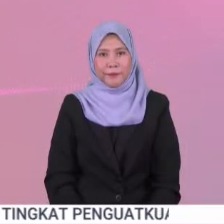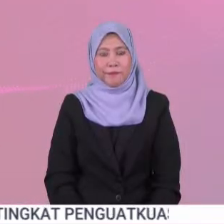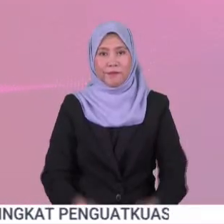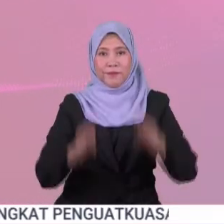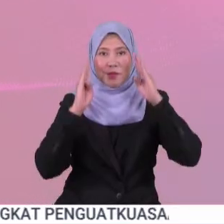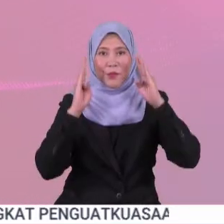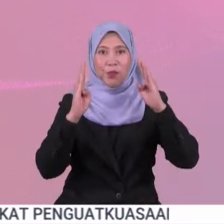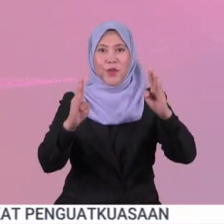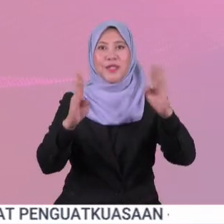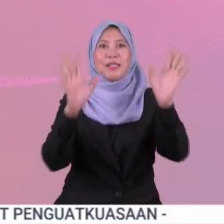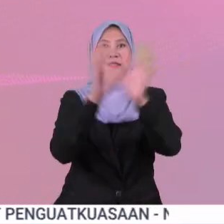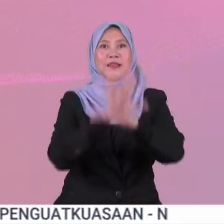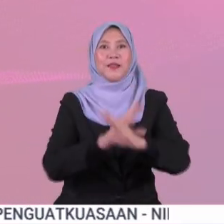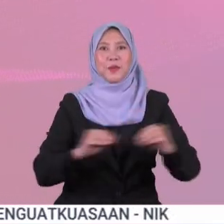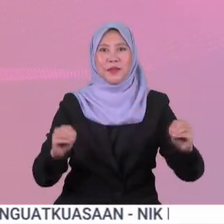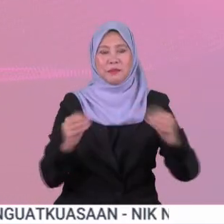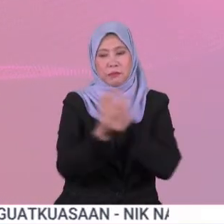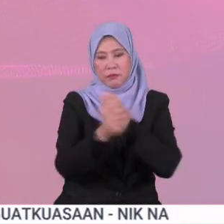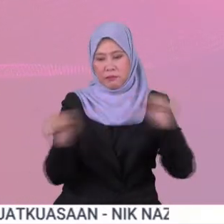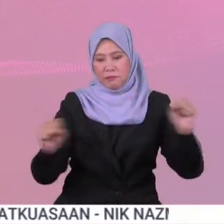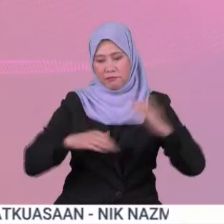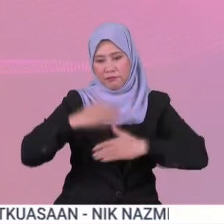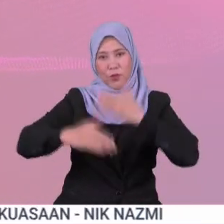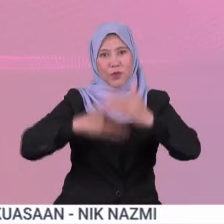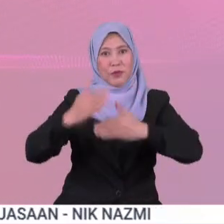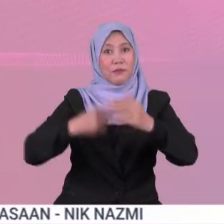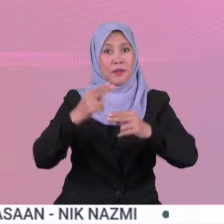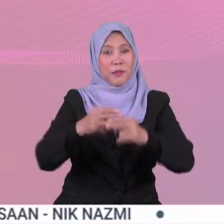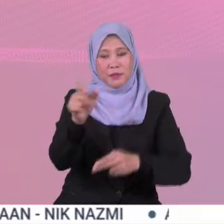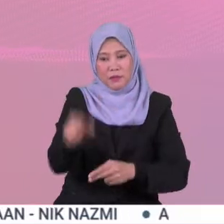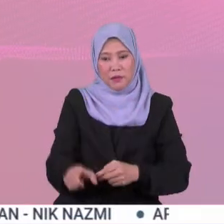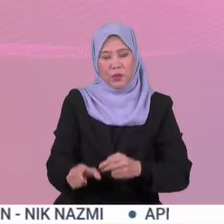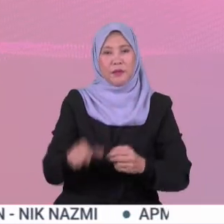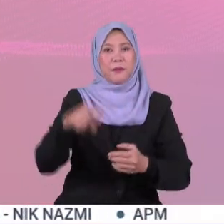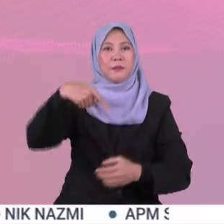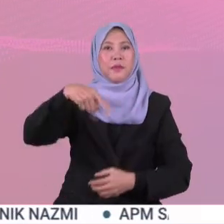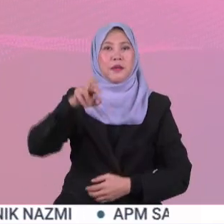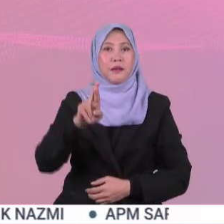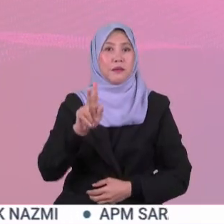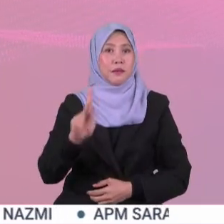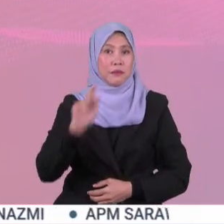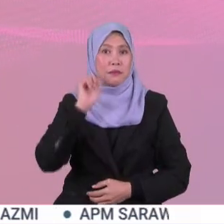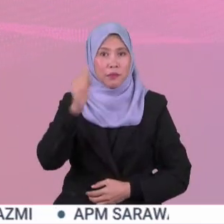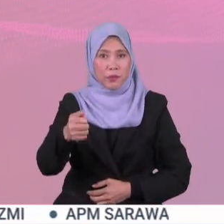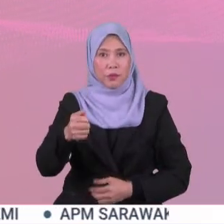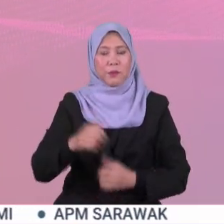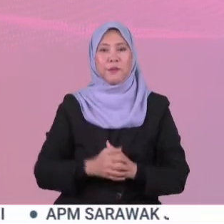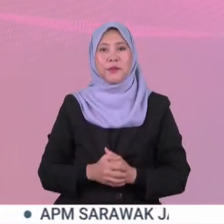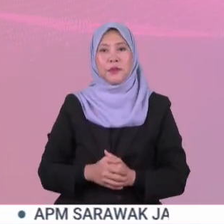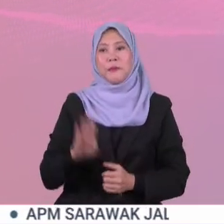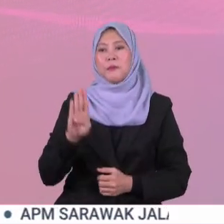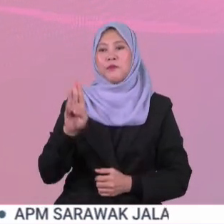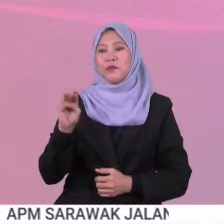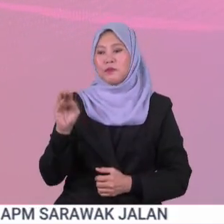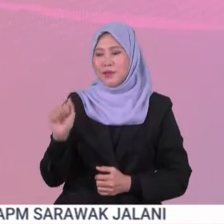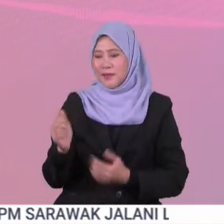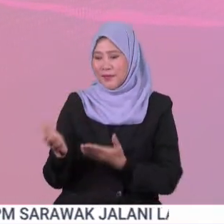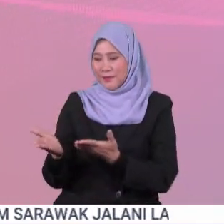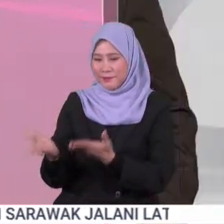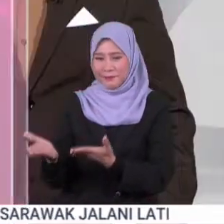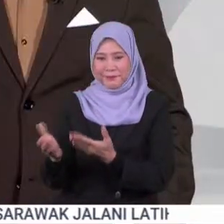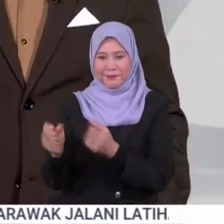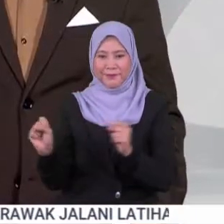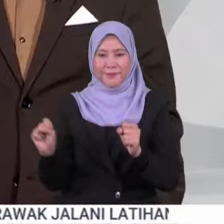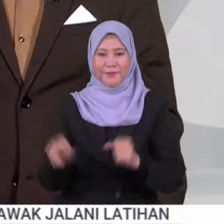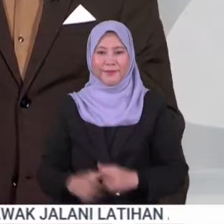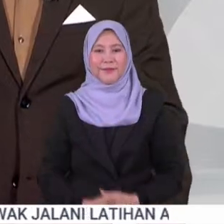Antara fokus demi Kenyalang, persiapan proses penamaan calon bagi pilihan raya kecil PRK Jumaat esok. Bumawin teruskan dengan laporan yang telah